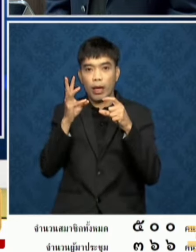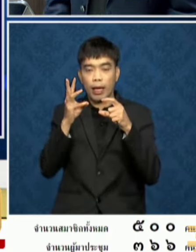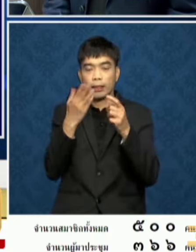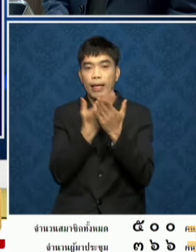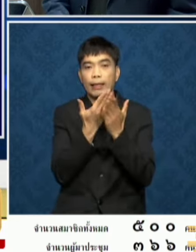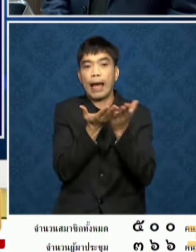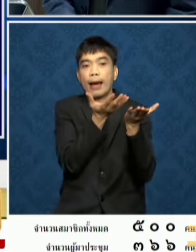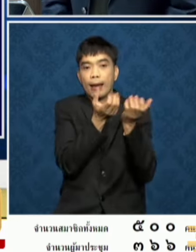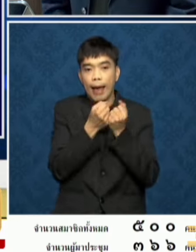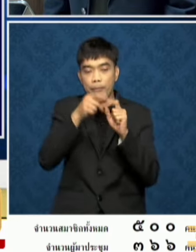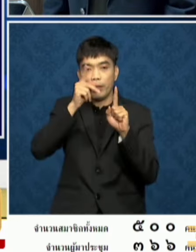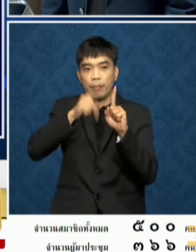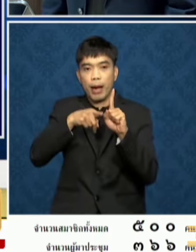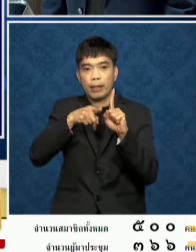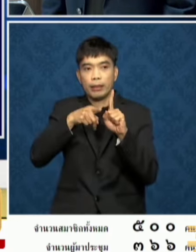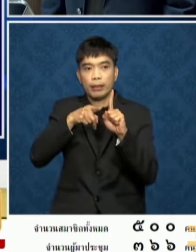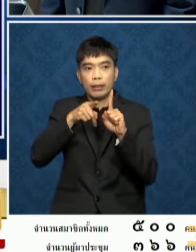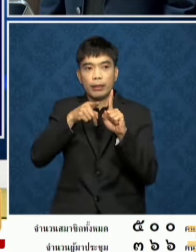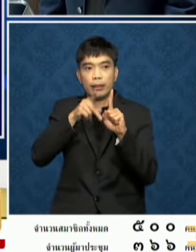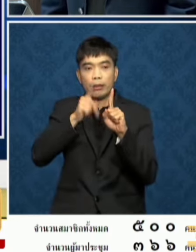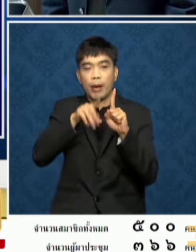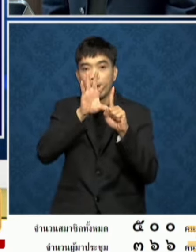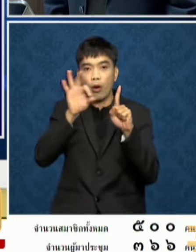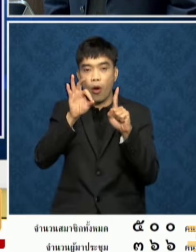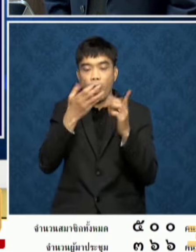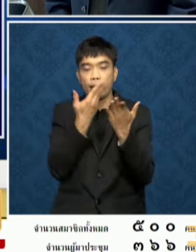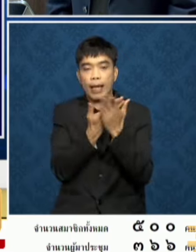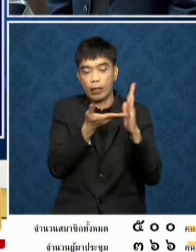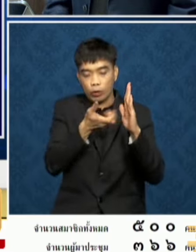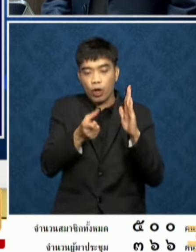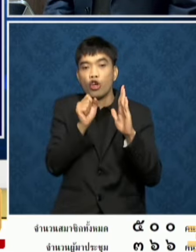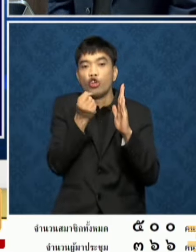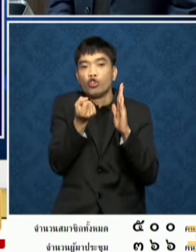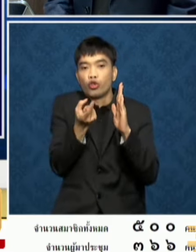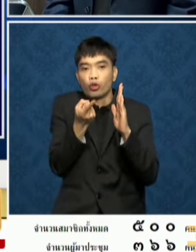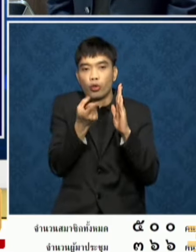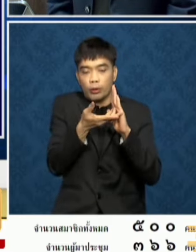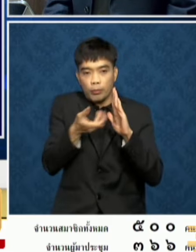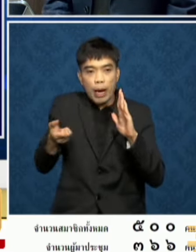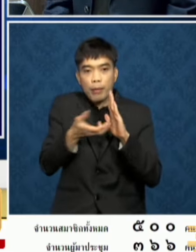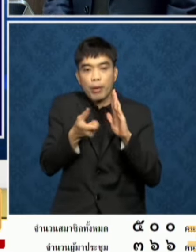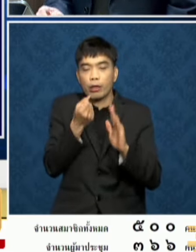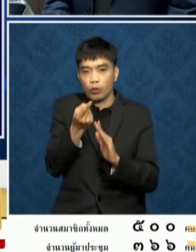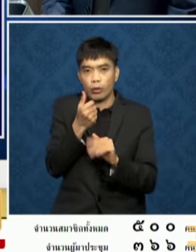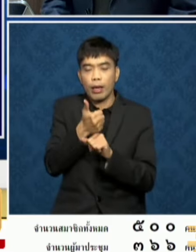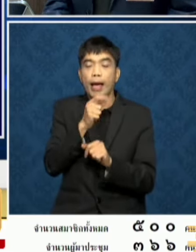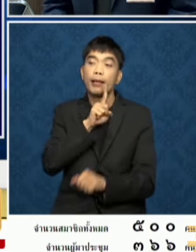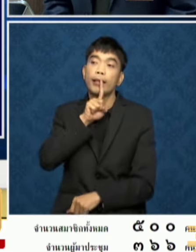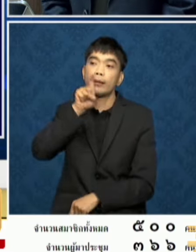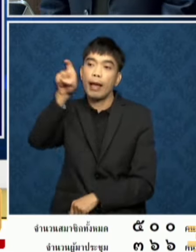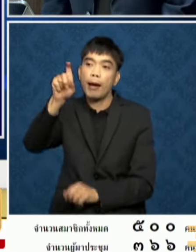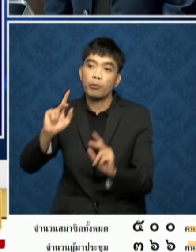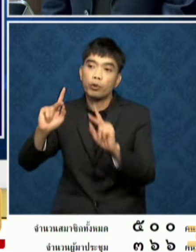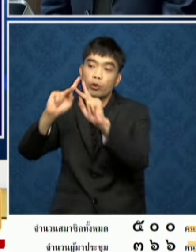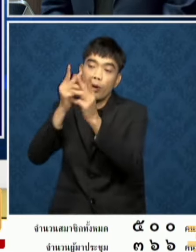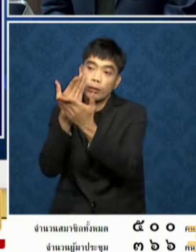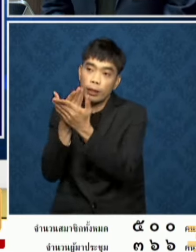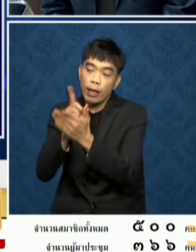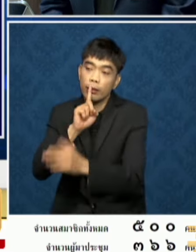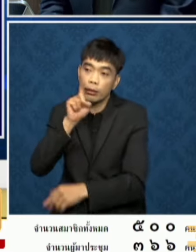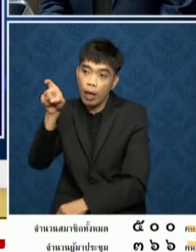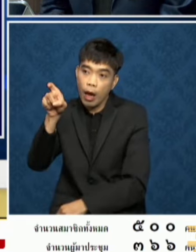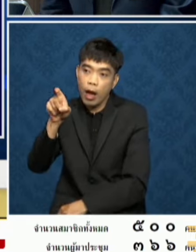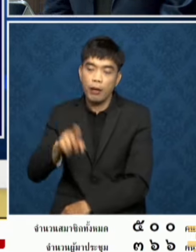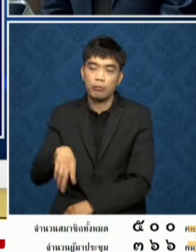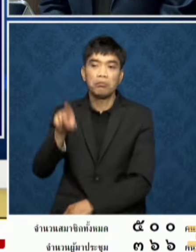1,900 บาทสามารถกดเป็นเงินสดได้ศูนย์ต่อต้านข่าวปลอมส่งไปถามกลุ่มสารนิเทศการคลังกระทรวงการคลังห